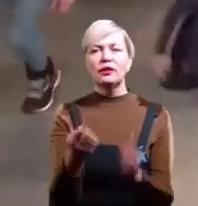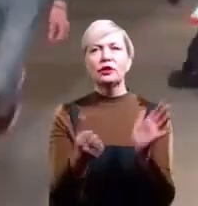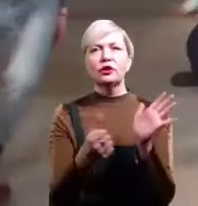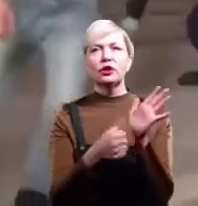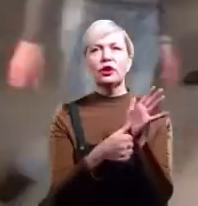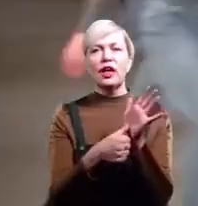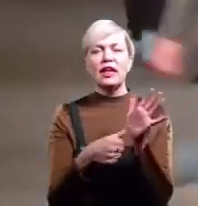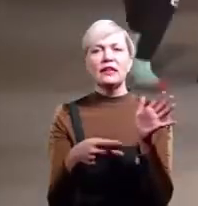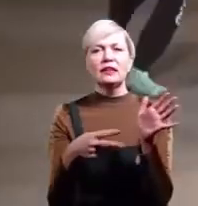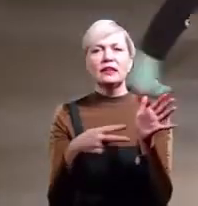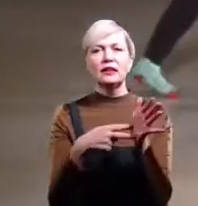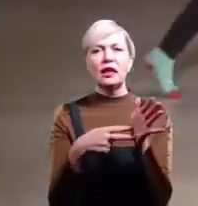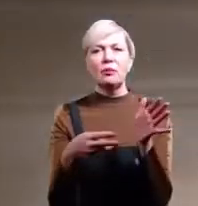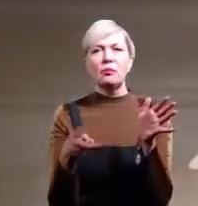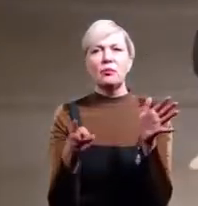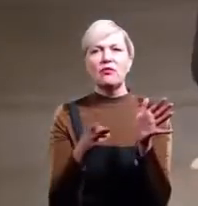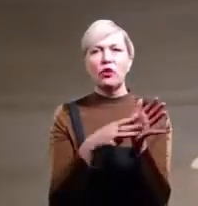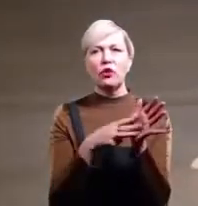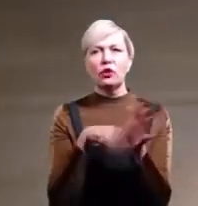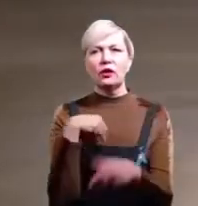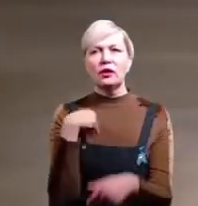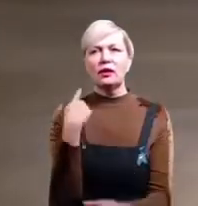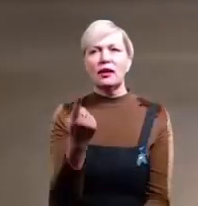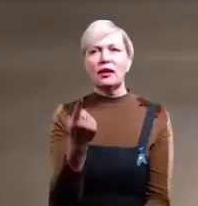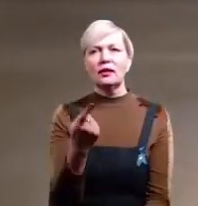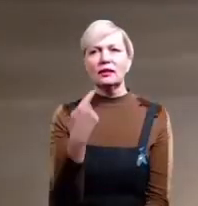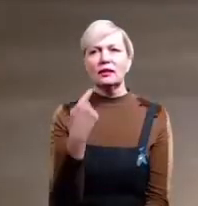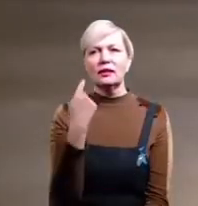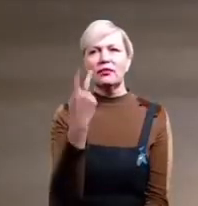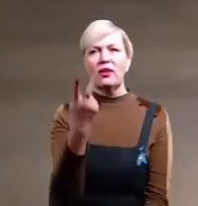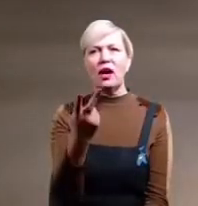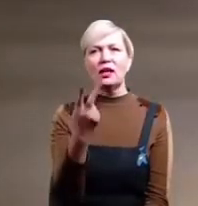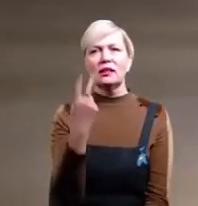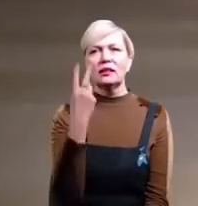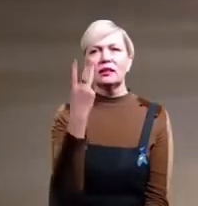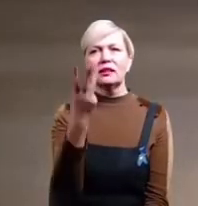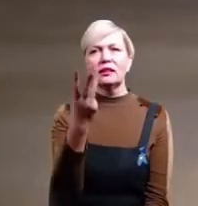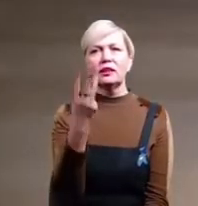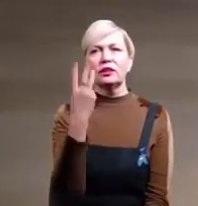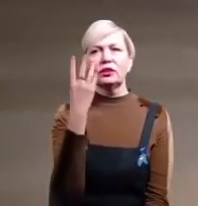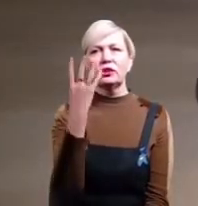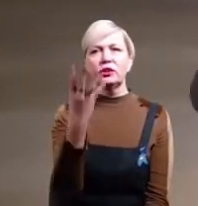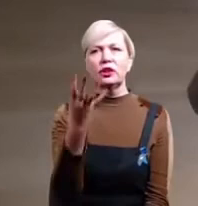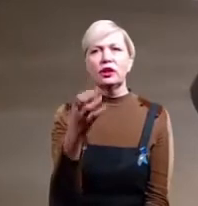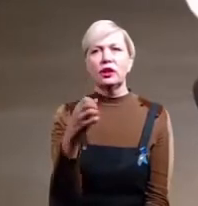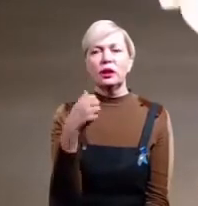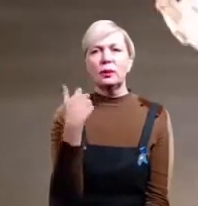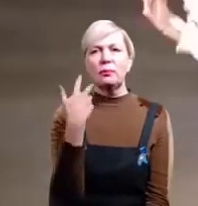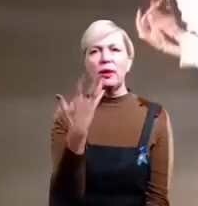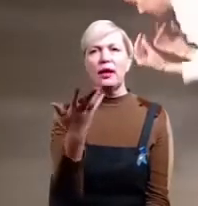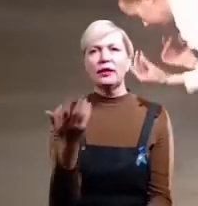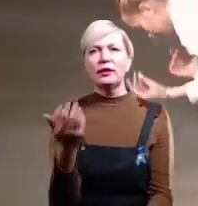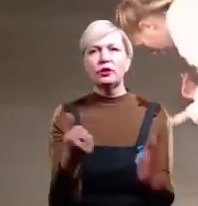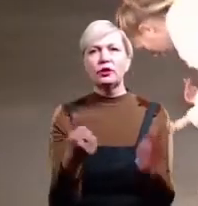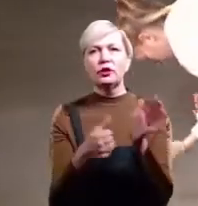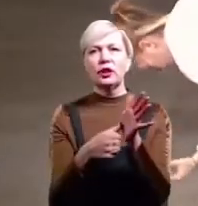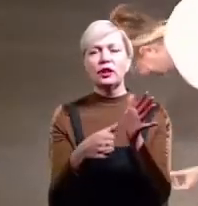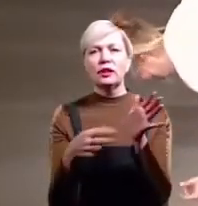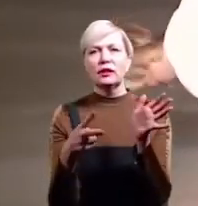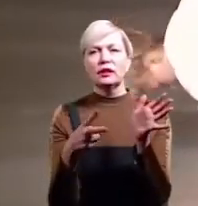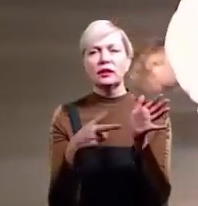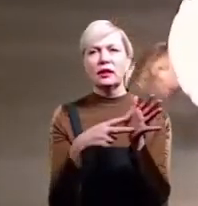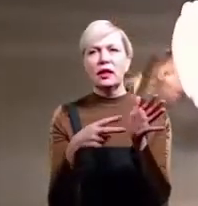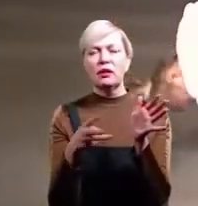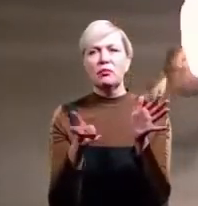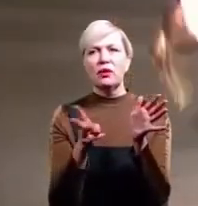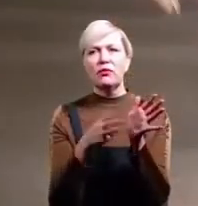Пять, шесть, семь и. Раз, два, три, четыре, пять, шесть,